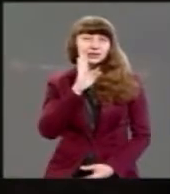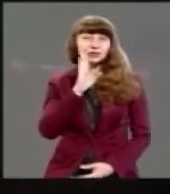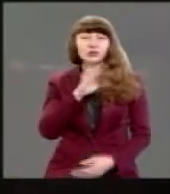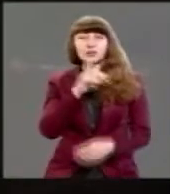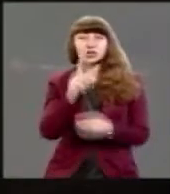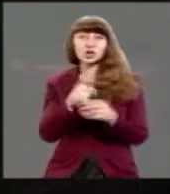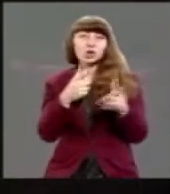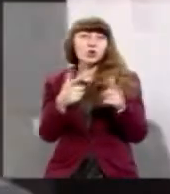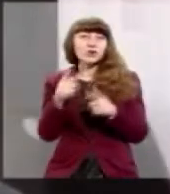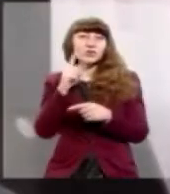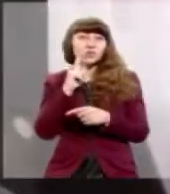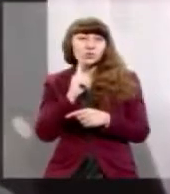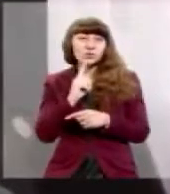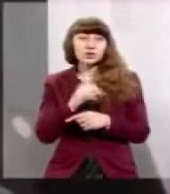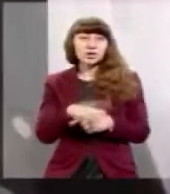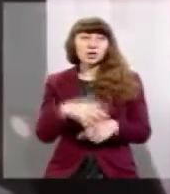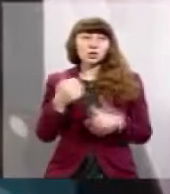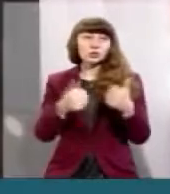осындай келіндер жиналған.